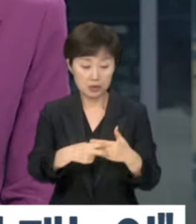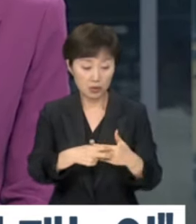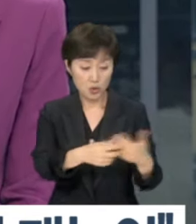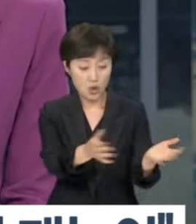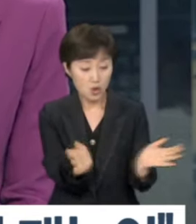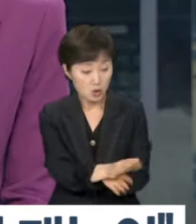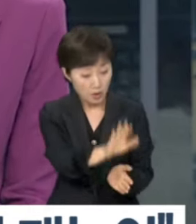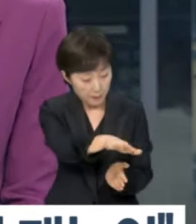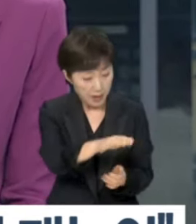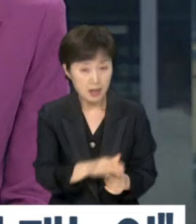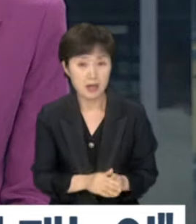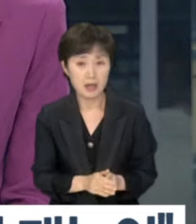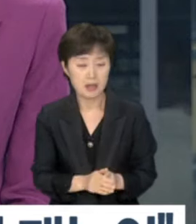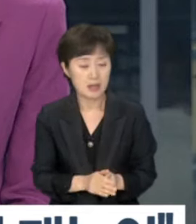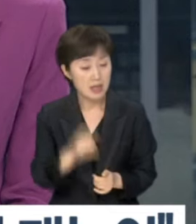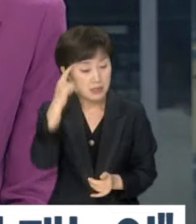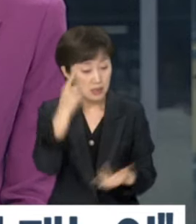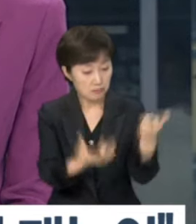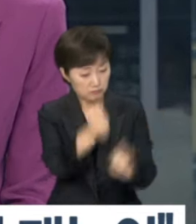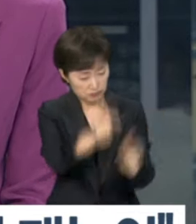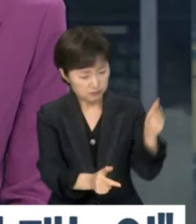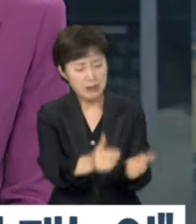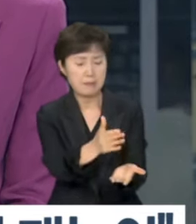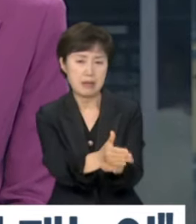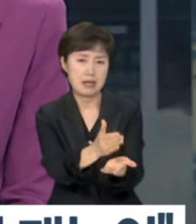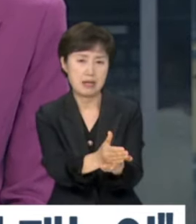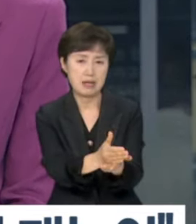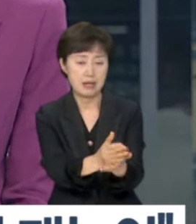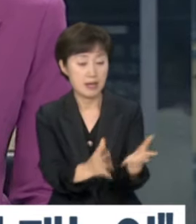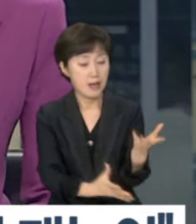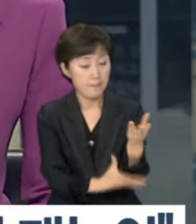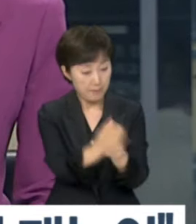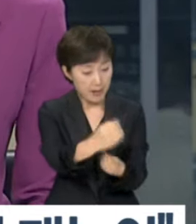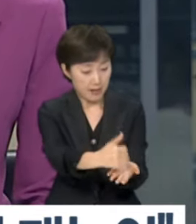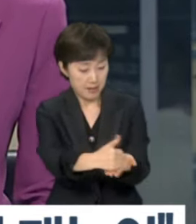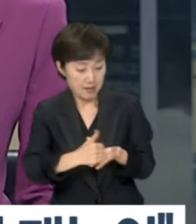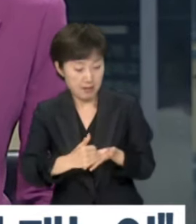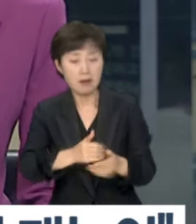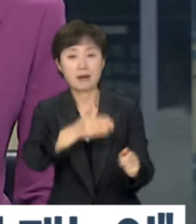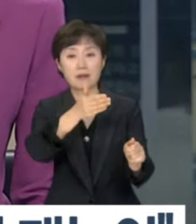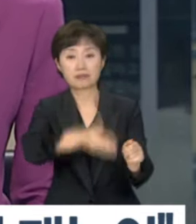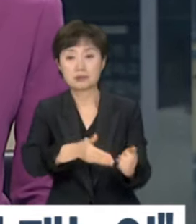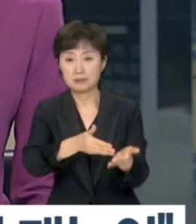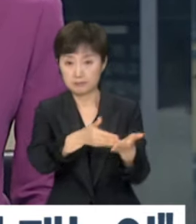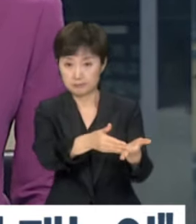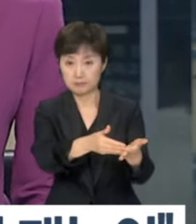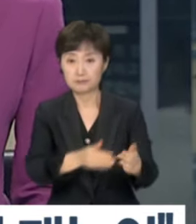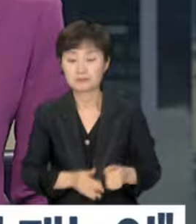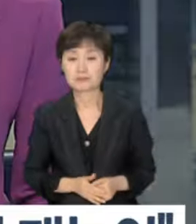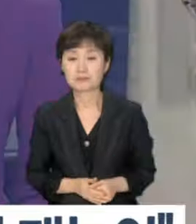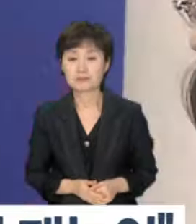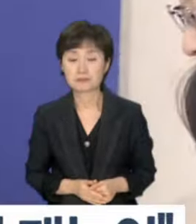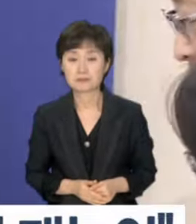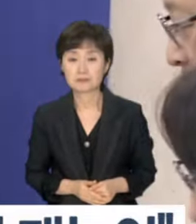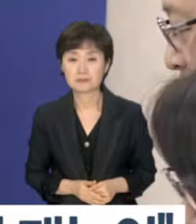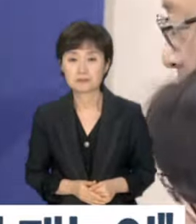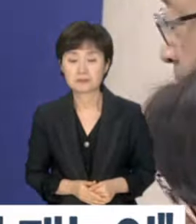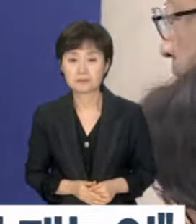향해 합리적이고 통일된 안을 제시해달라고 재차 촉구했습니다. 한지혜 기자가 보도합니다.